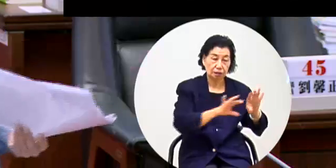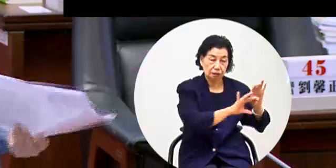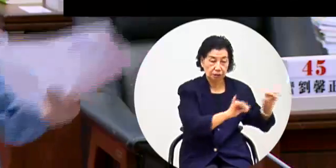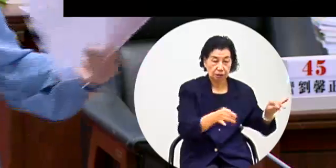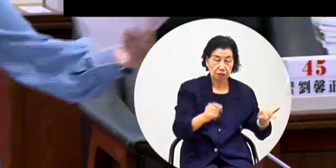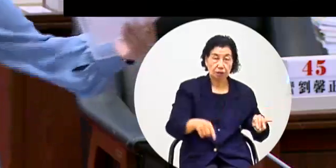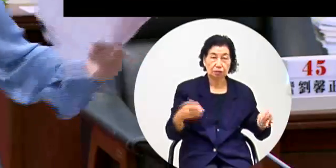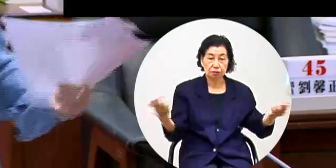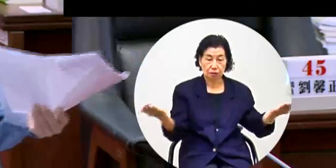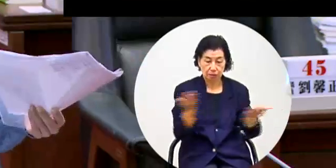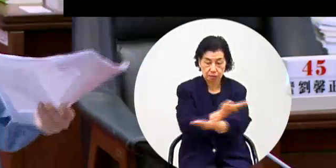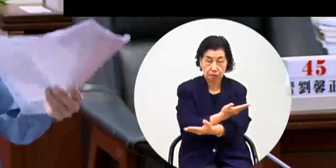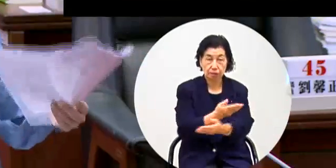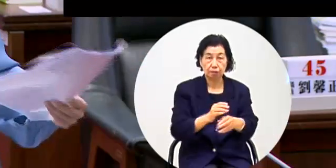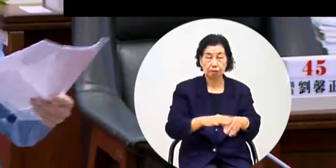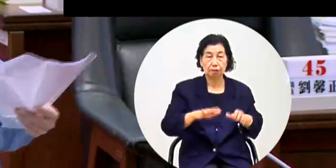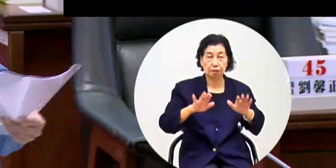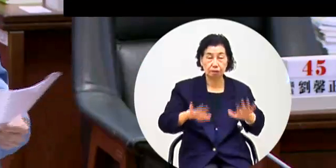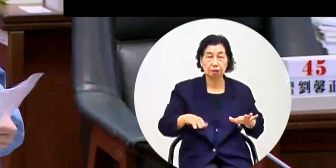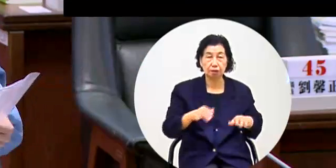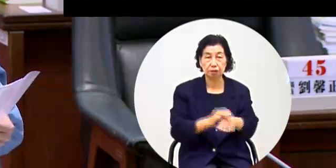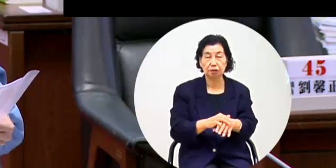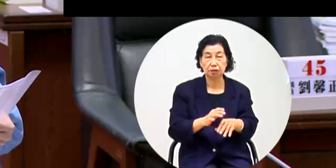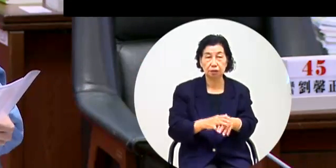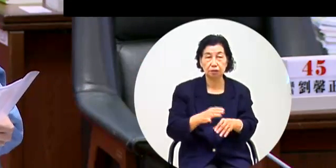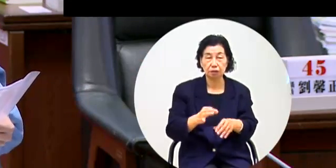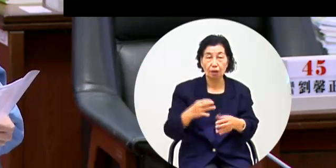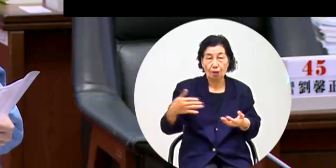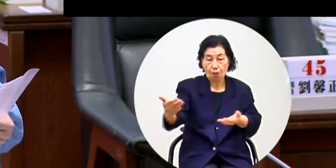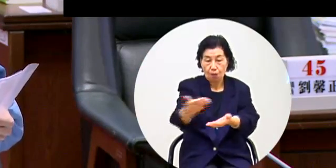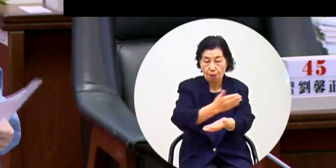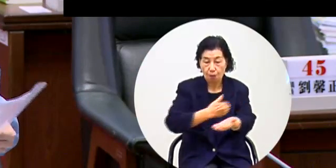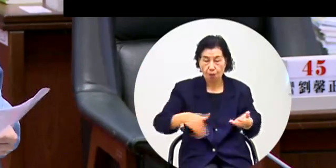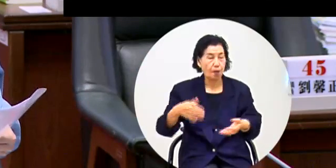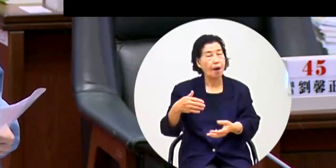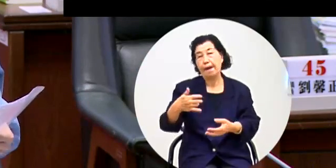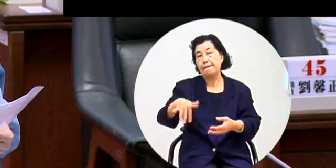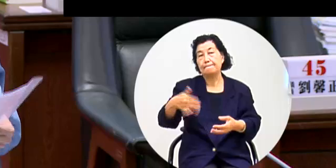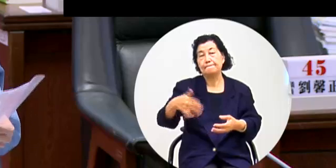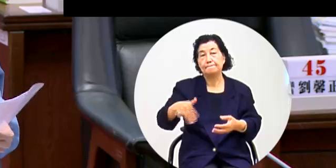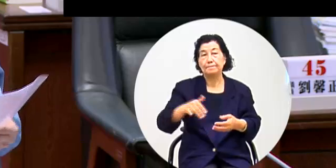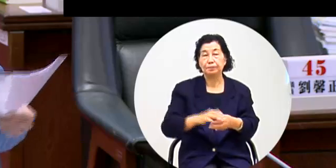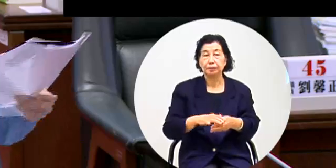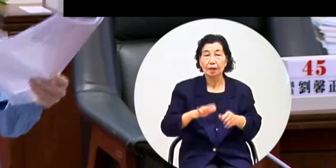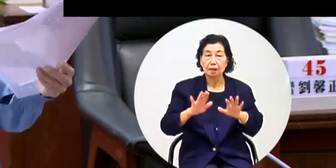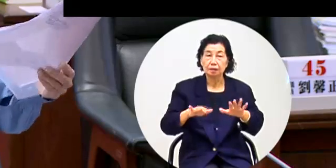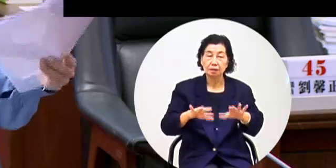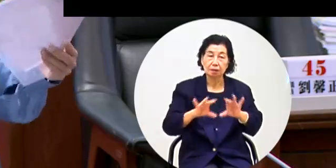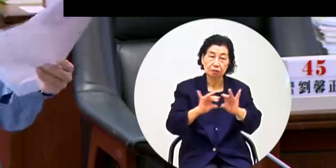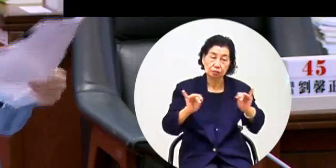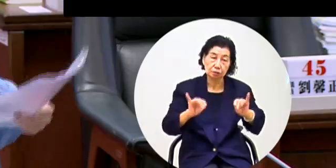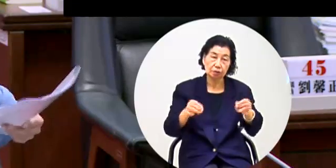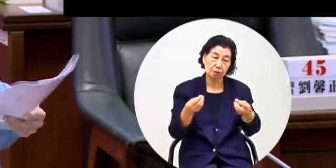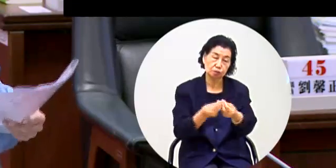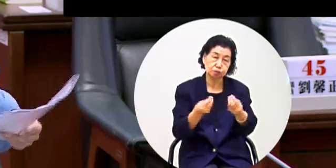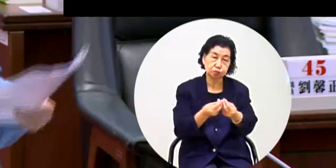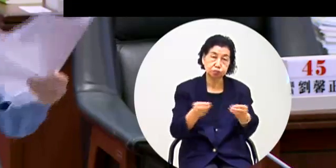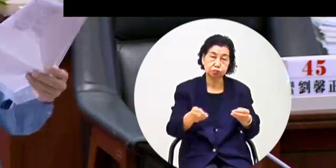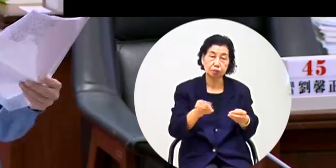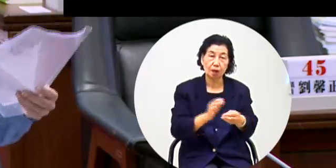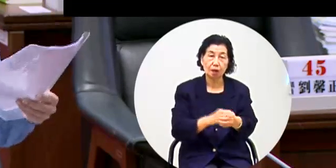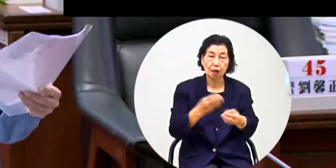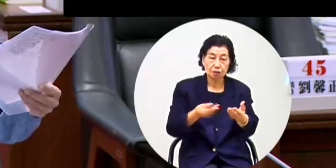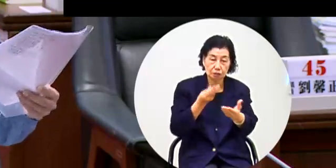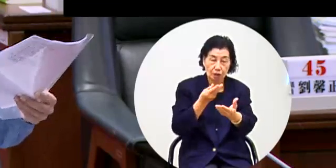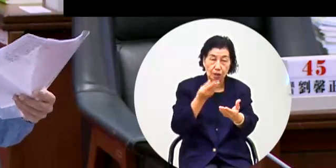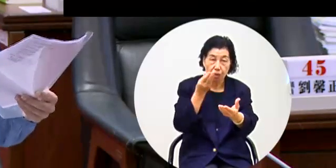坑地遐啊，这些土地怎么办？你一样要赔人家嘛？那怎么赔啊？你如果说以公平机制来讲，